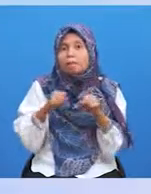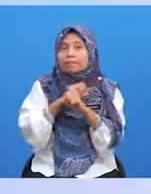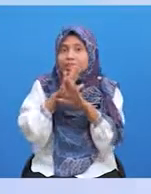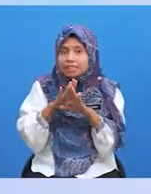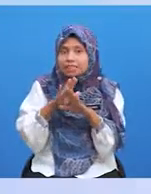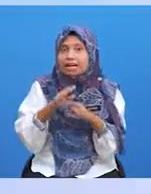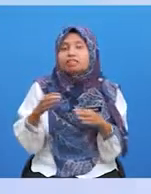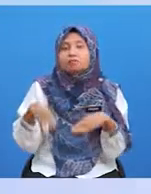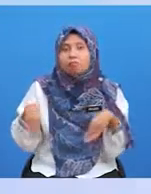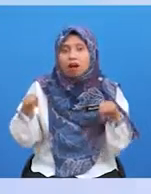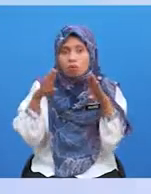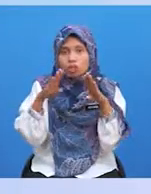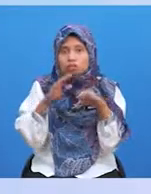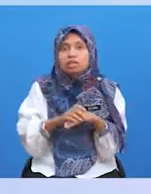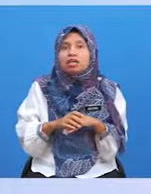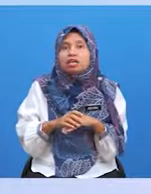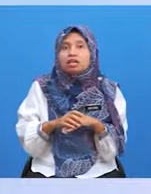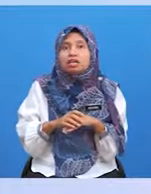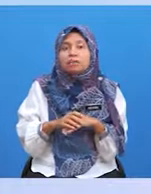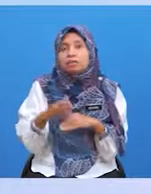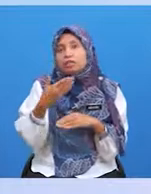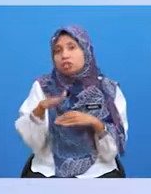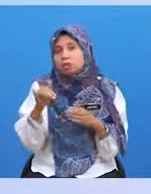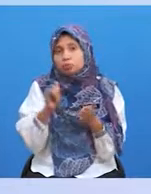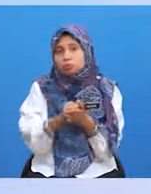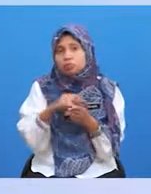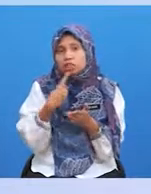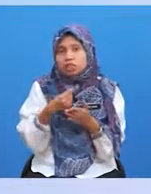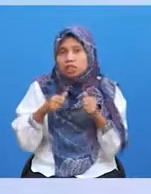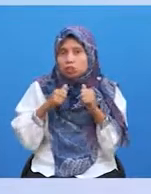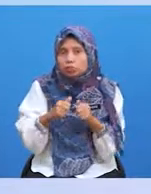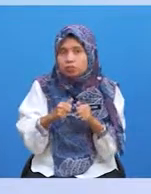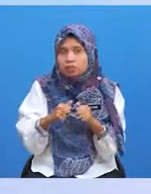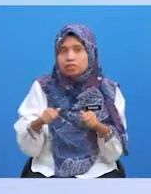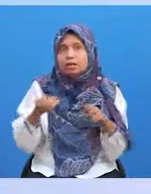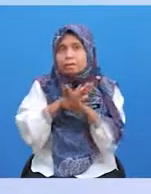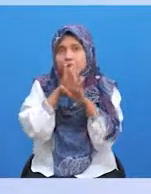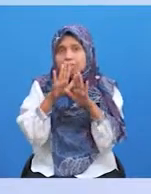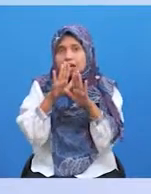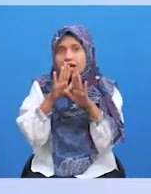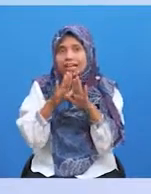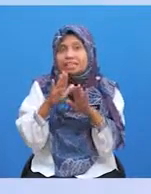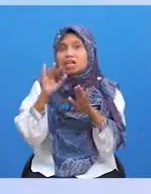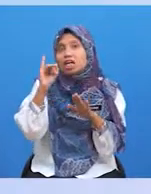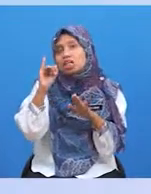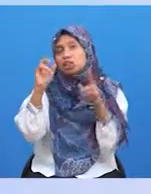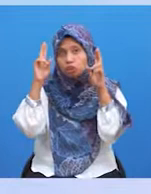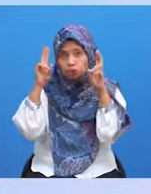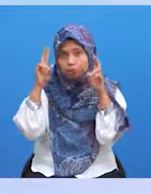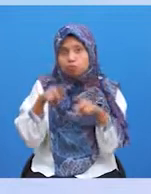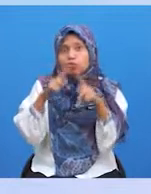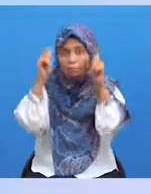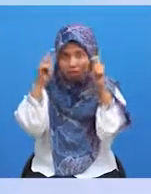bahawa, dan kita ikuti dengan penerangan isu secara umum.